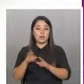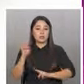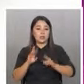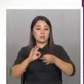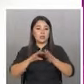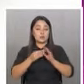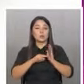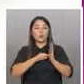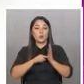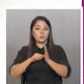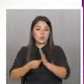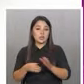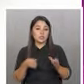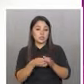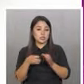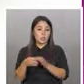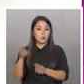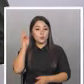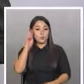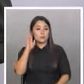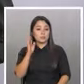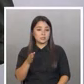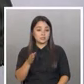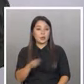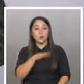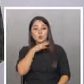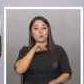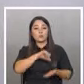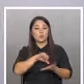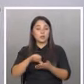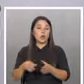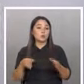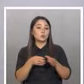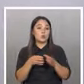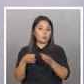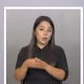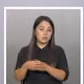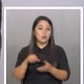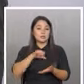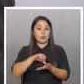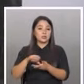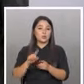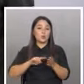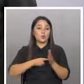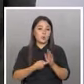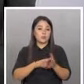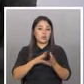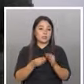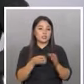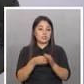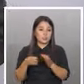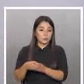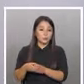арқылы көбейткіштерге жіктеуді үйренесіздер. Көп мүшені топтау тәсілмен көбейткіштерге жіктеу.